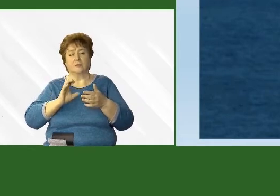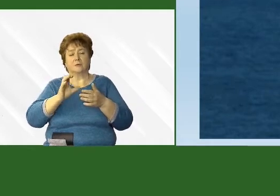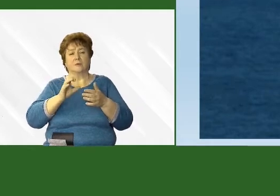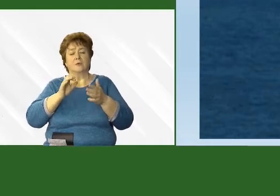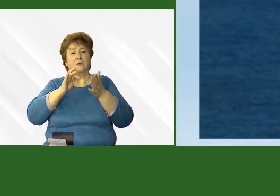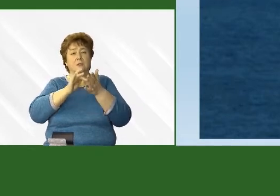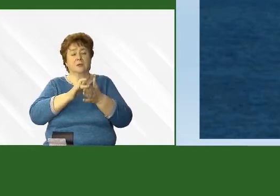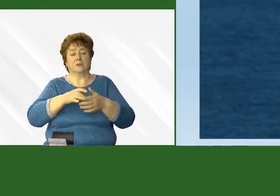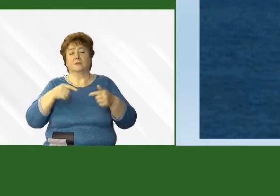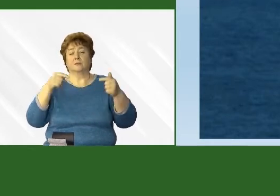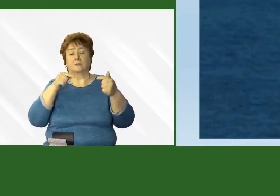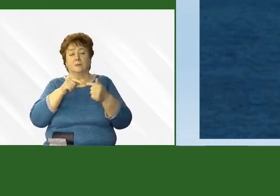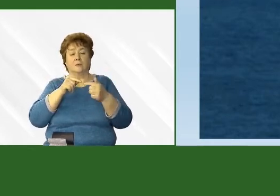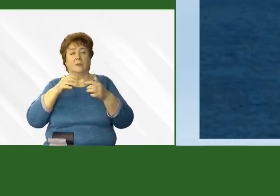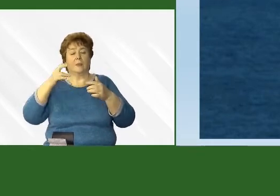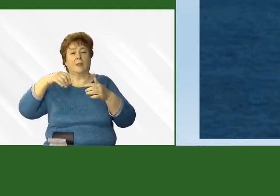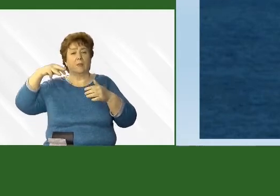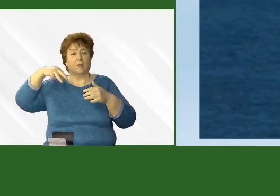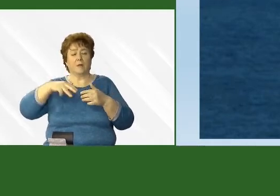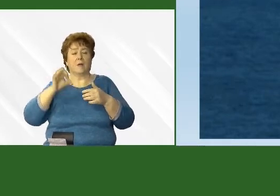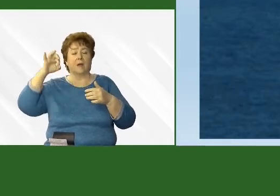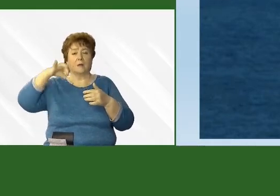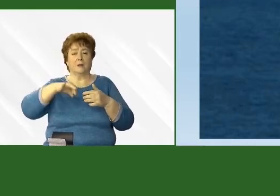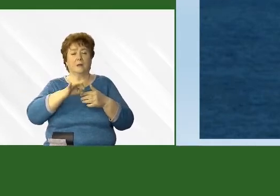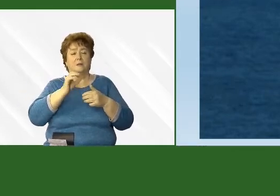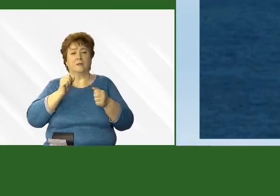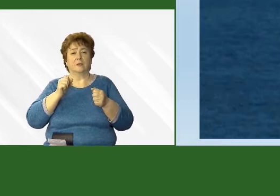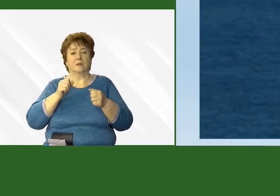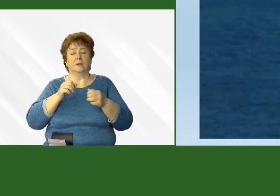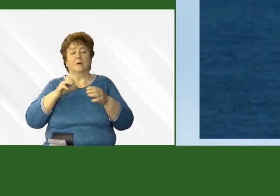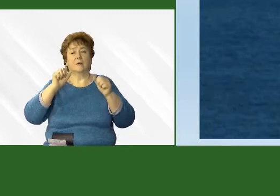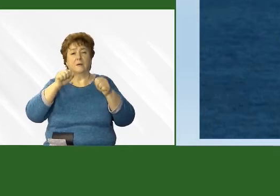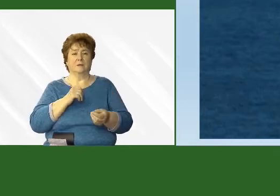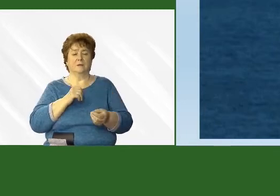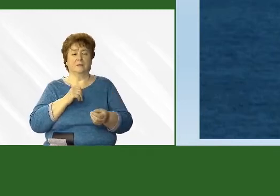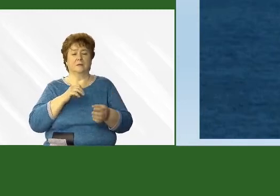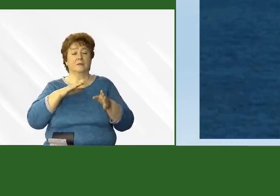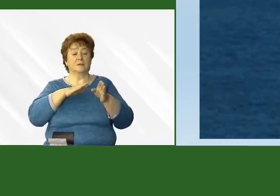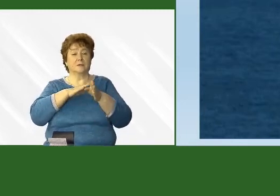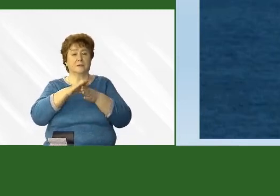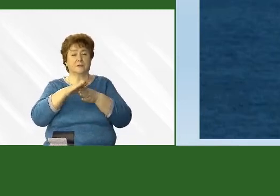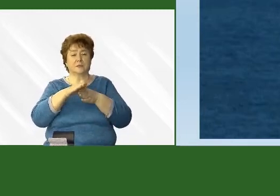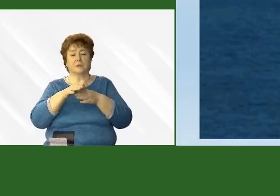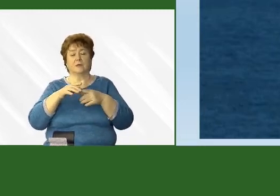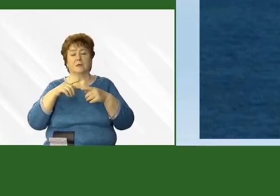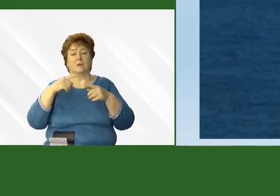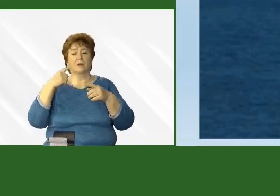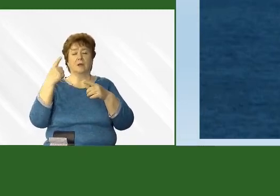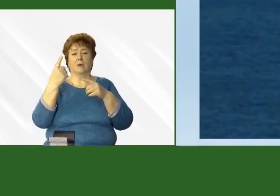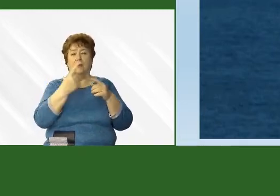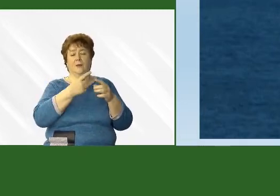деле странствует, скитается над морями и океанами. И вполне возможно, совершает